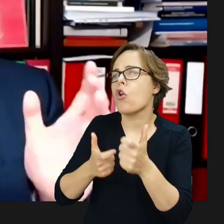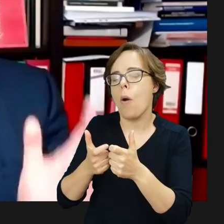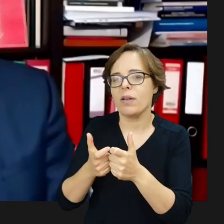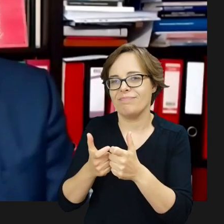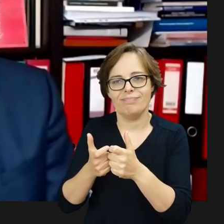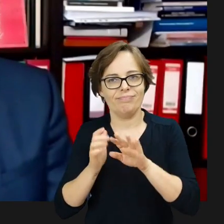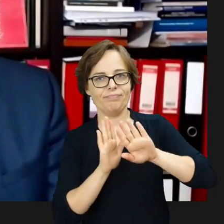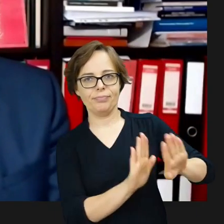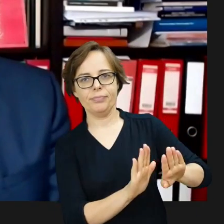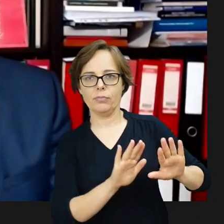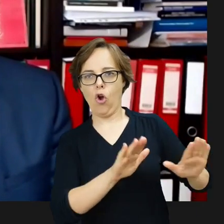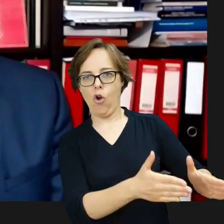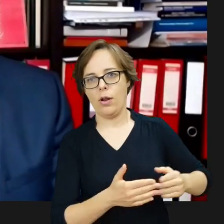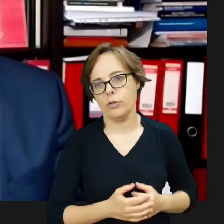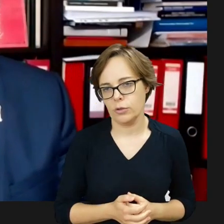Mówię tutaj zarówno